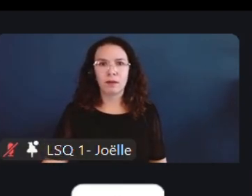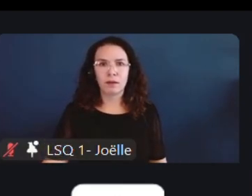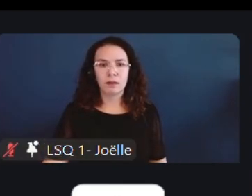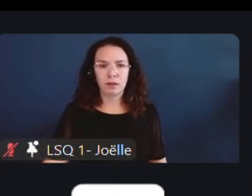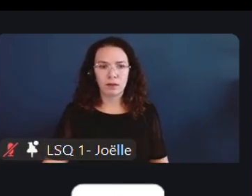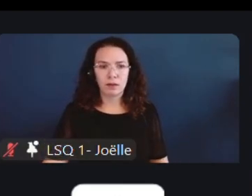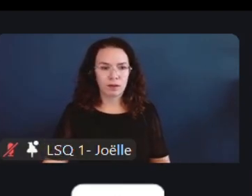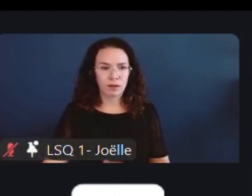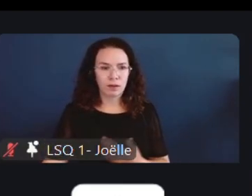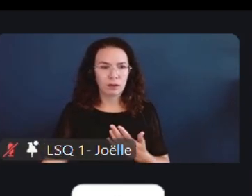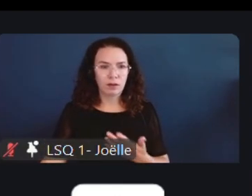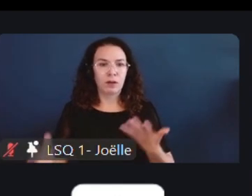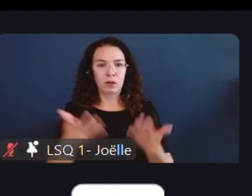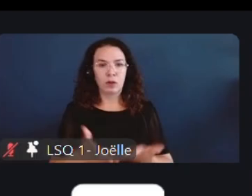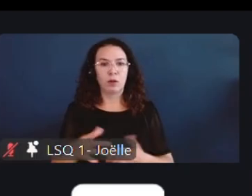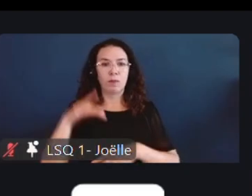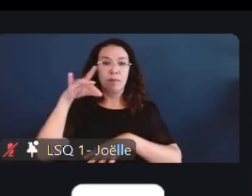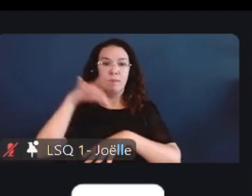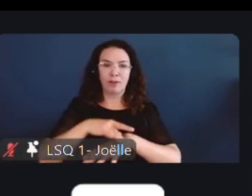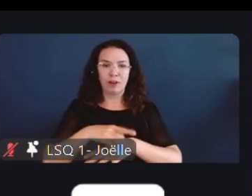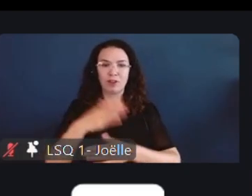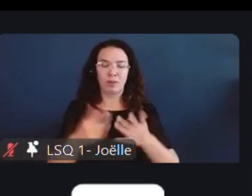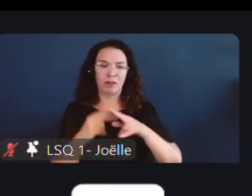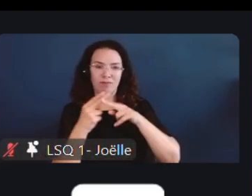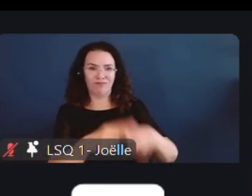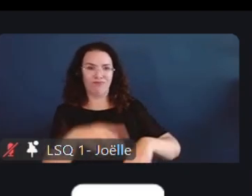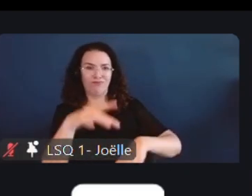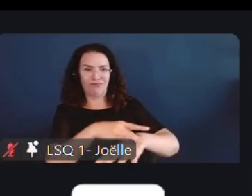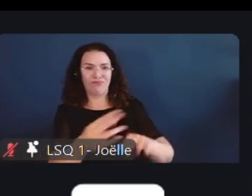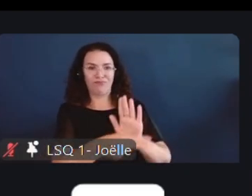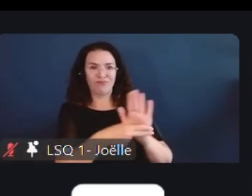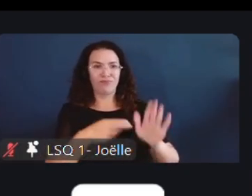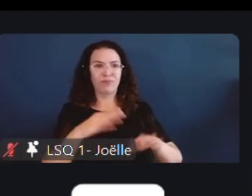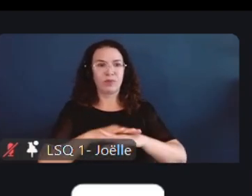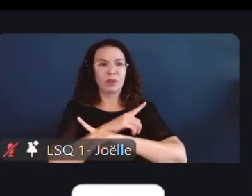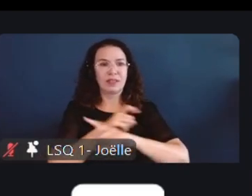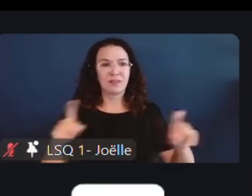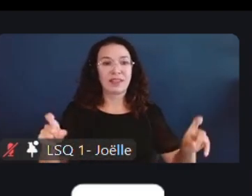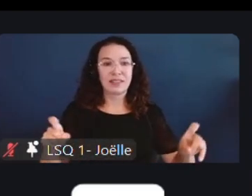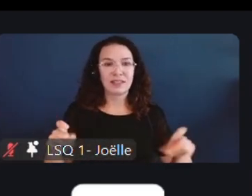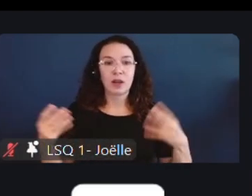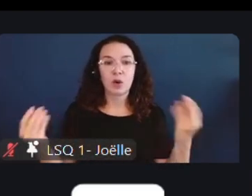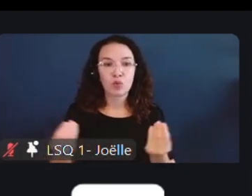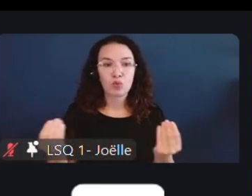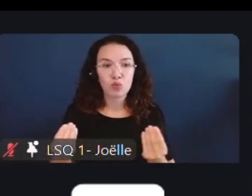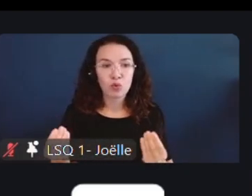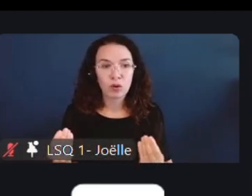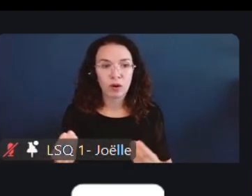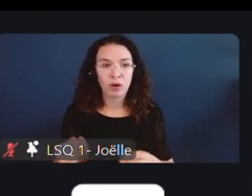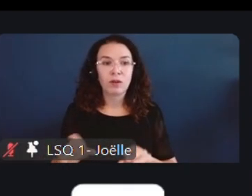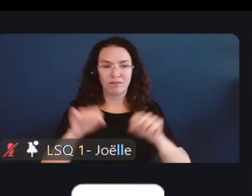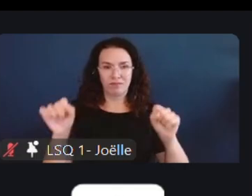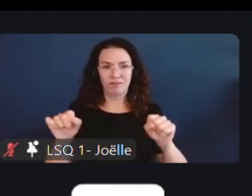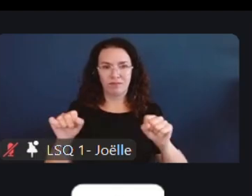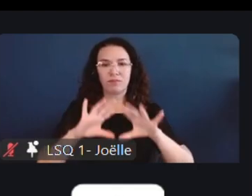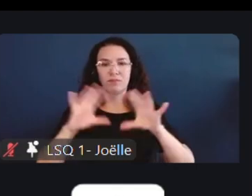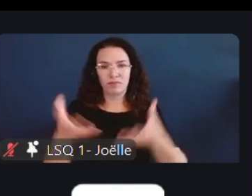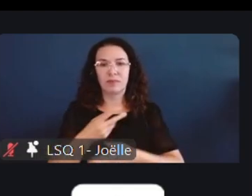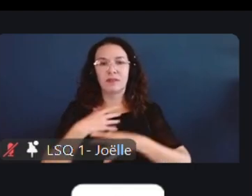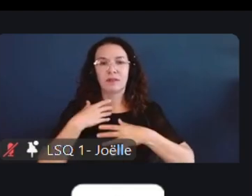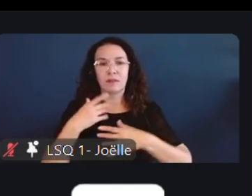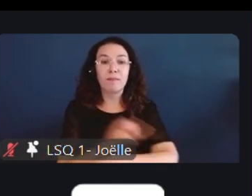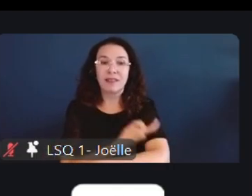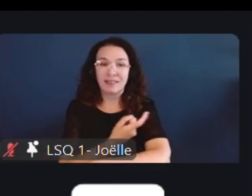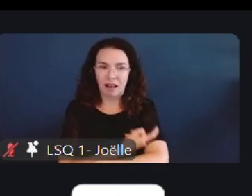et actuellement, une pathologisation et stigmatisation de la diversité au sein du secteur de soins de